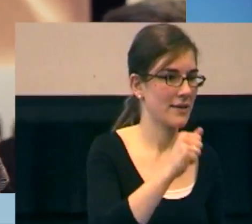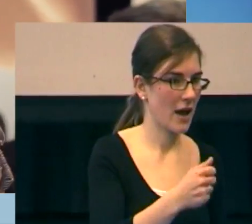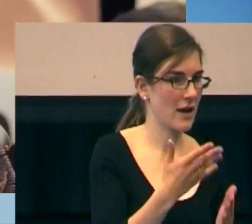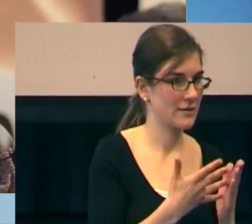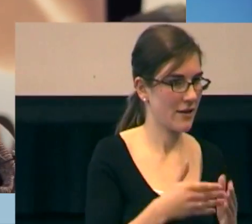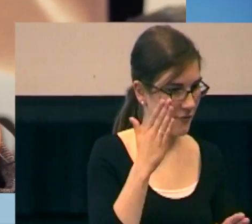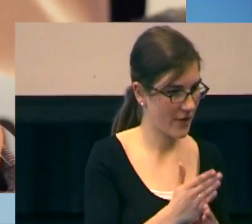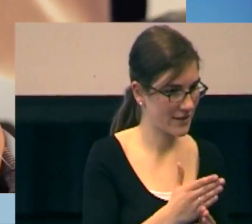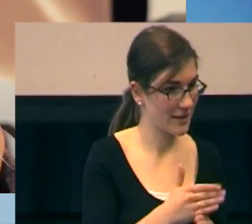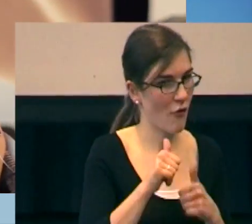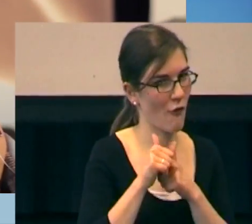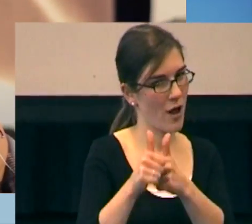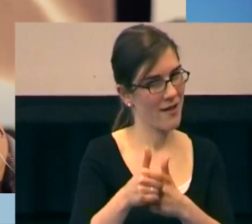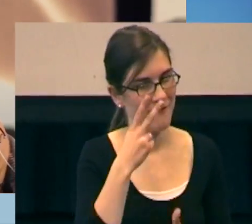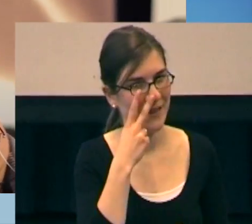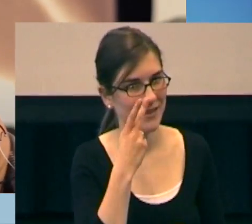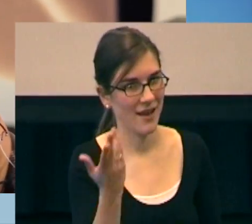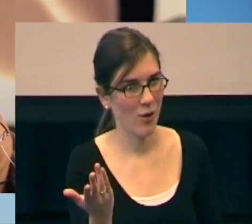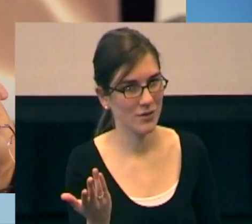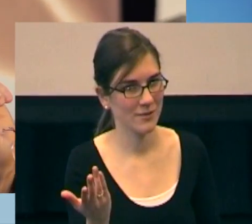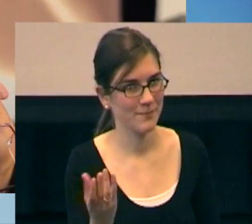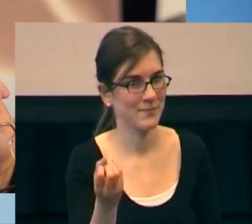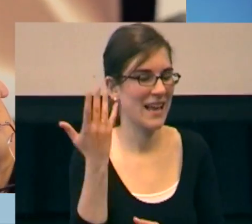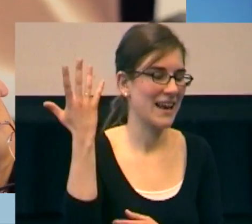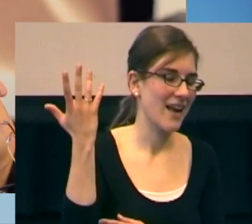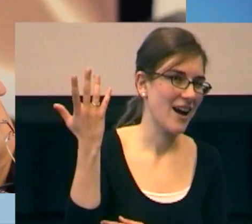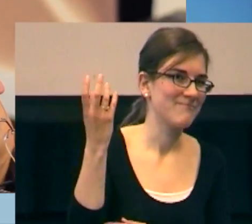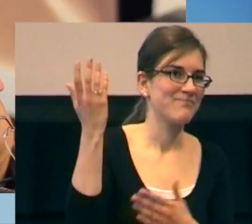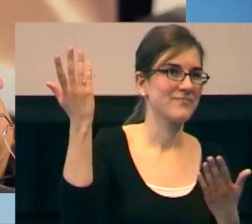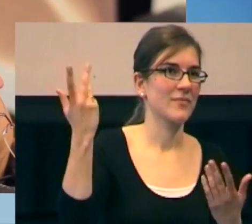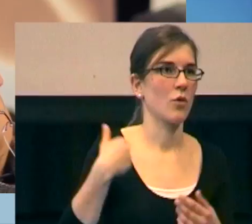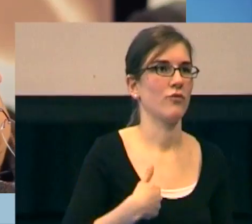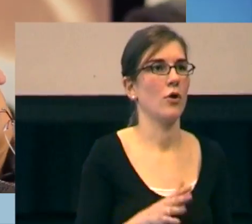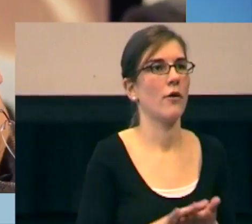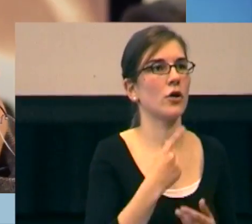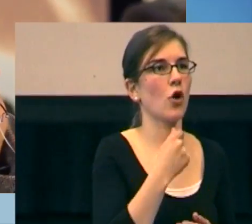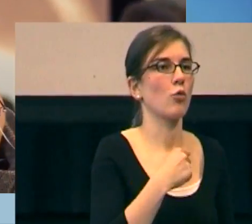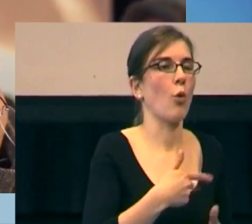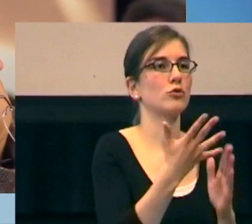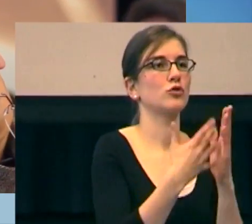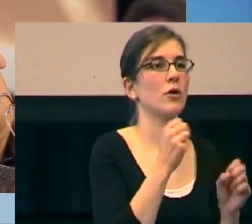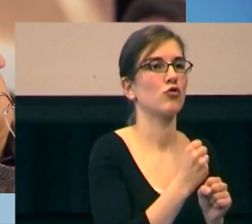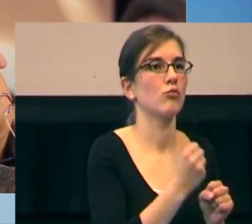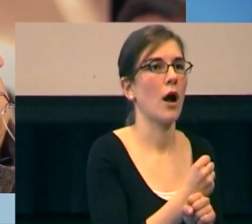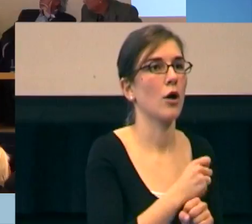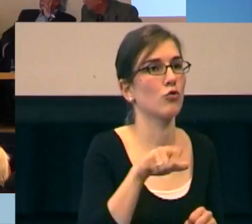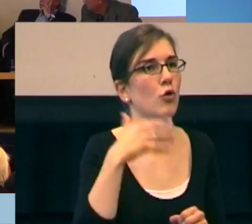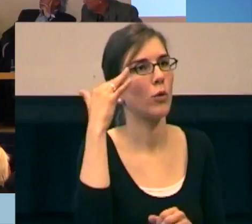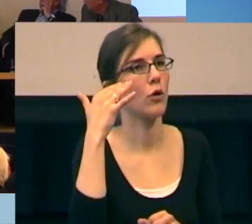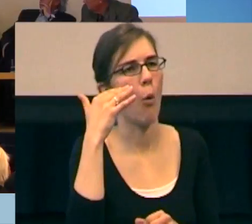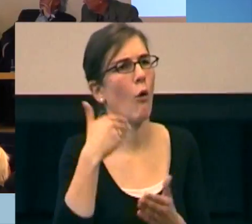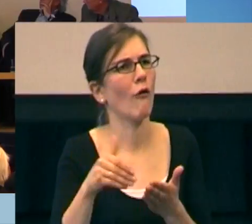der Tasche hat denn es ist ja unrealistisch erstens zu sagen ich mache den Test aber dann denke ich nochmal drüber nach